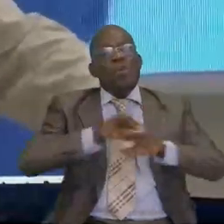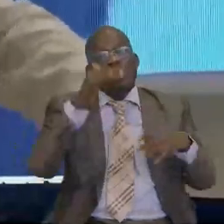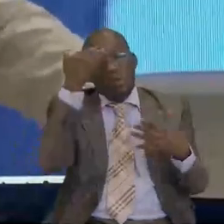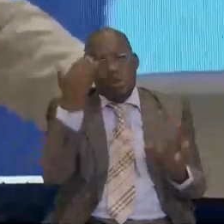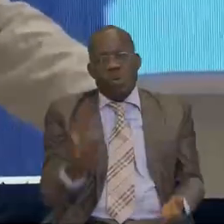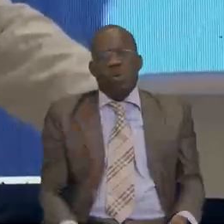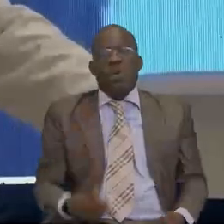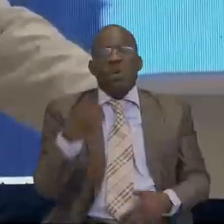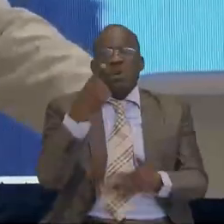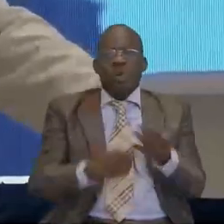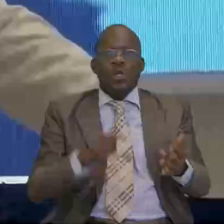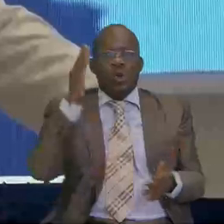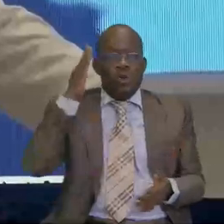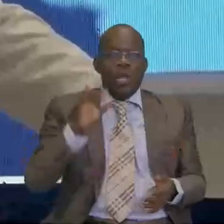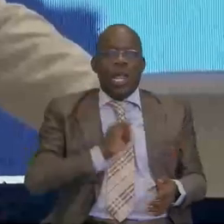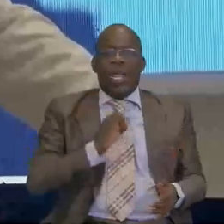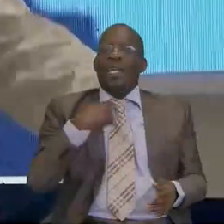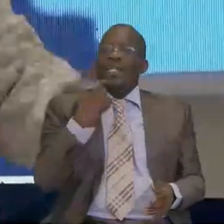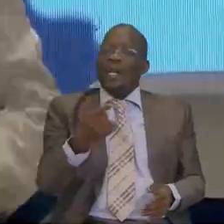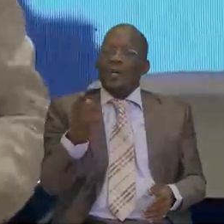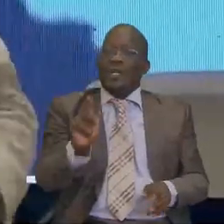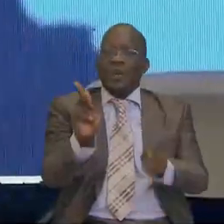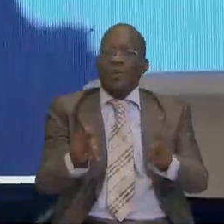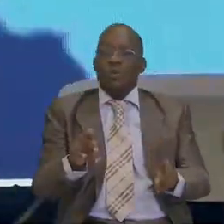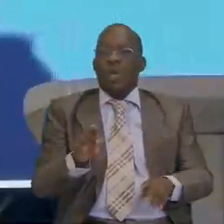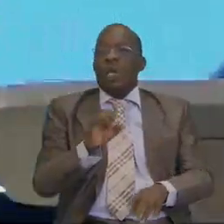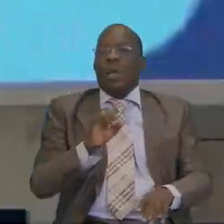Qu'est-ce que je vais dire aux gens? Je ne savais même pas.